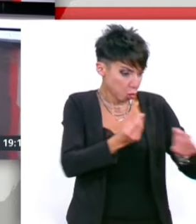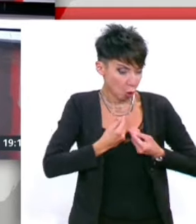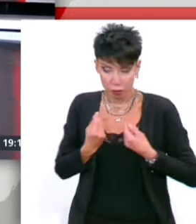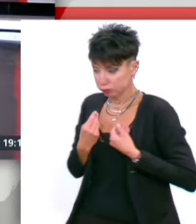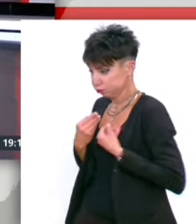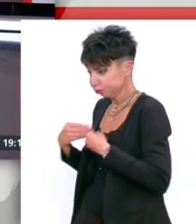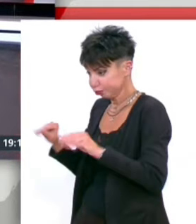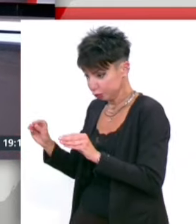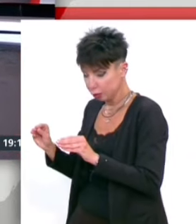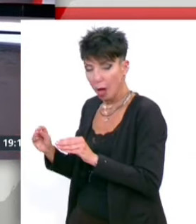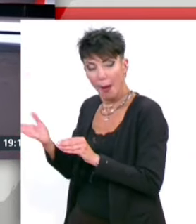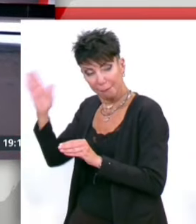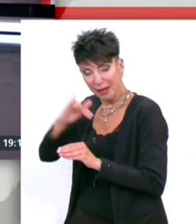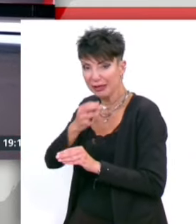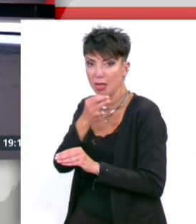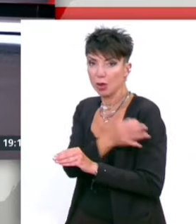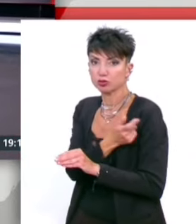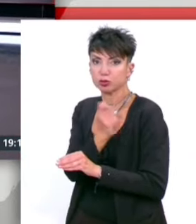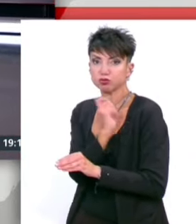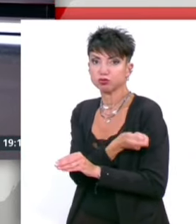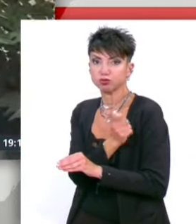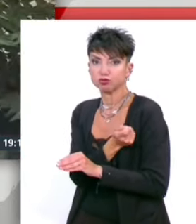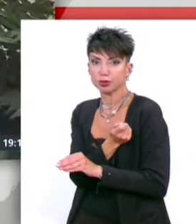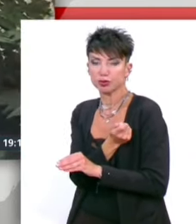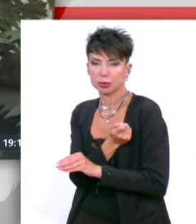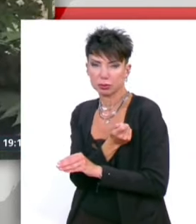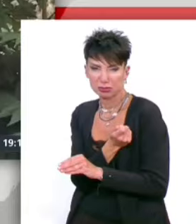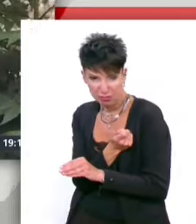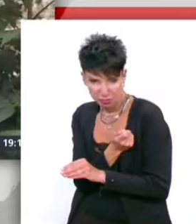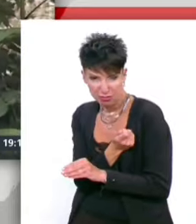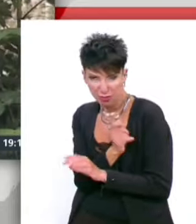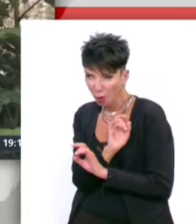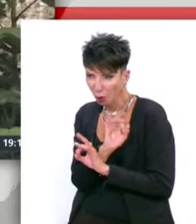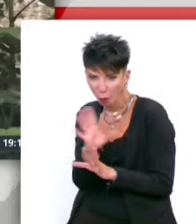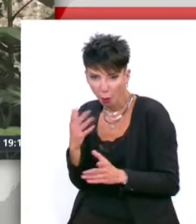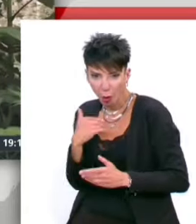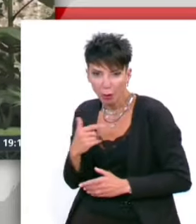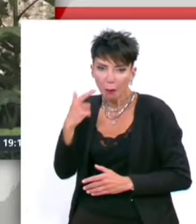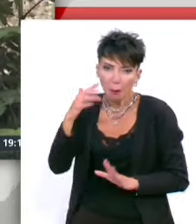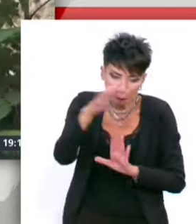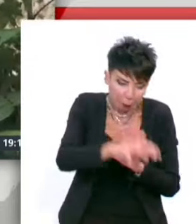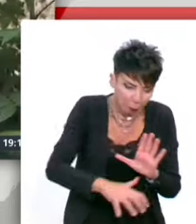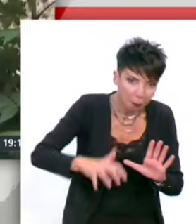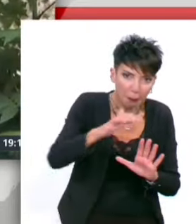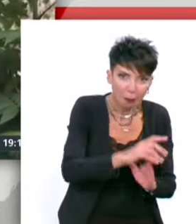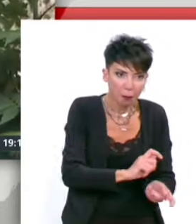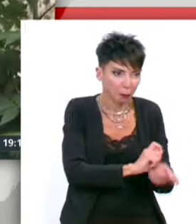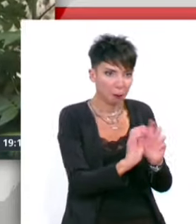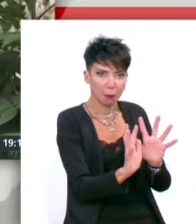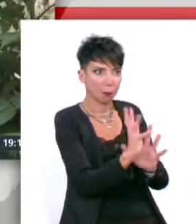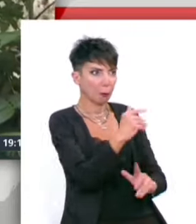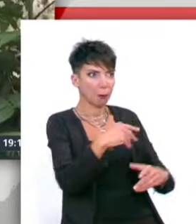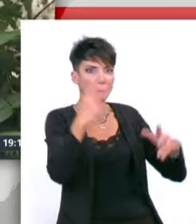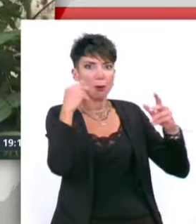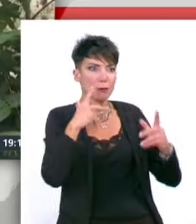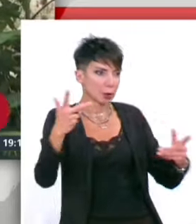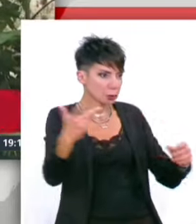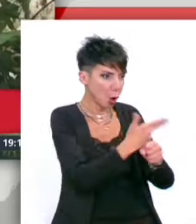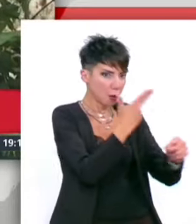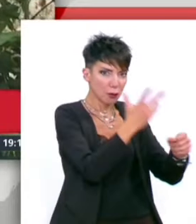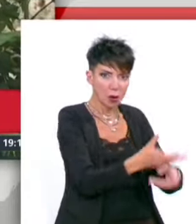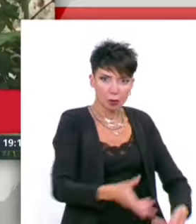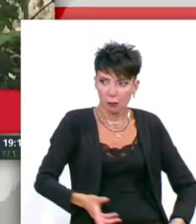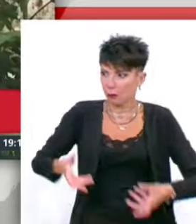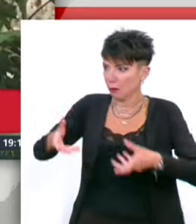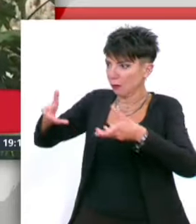χωρίς να ξέρουν ποια είναι η τιμή την οποία θα πληρωθούν. Ζητάνε εμείς να καλλιεργήσουμε, να κάνουμε το προϊόν σωστά, να μπορεί να το φάει